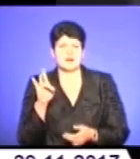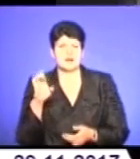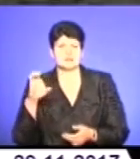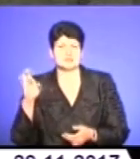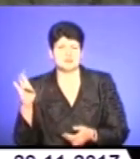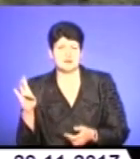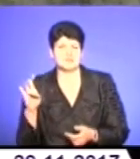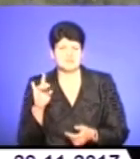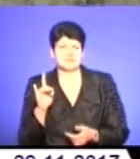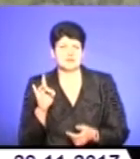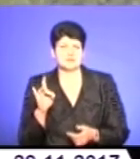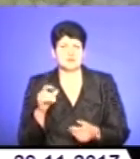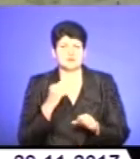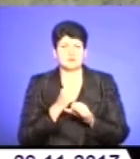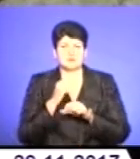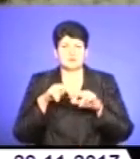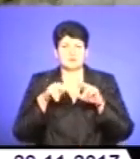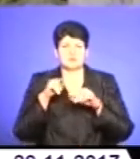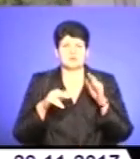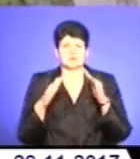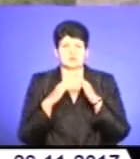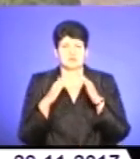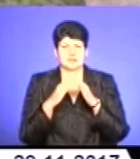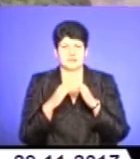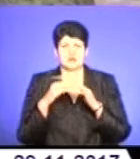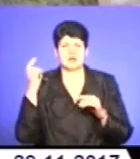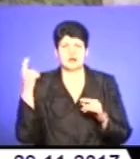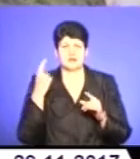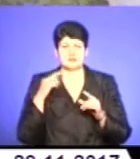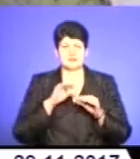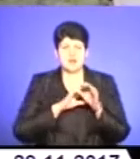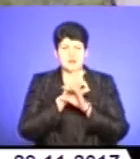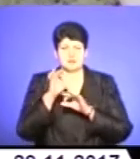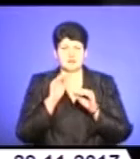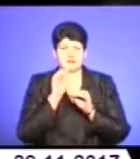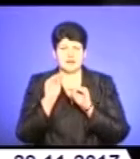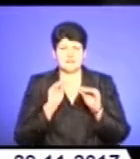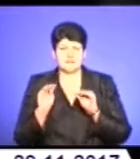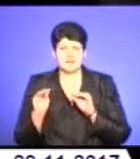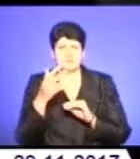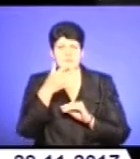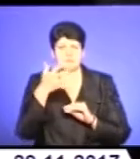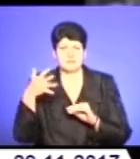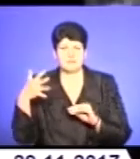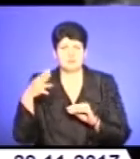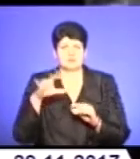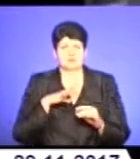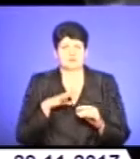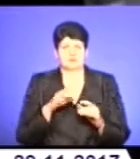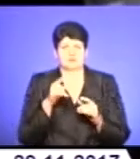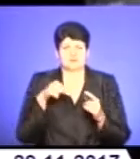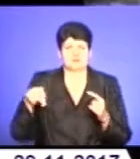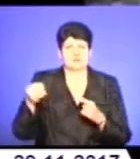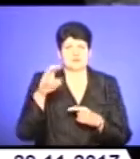на кооперативних умовах звели будинок. Спроєктував його харківський архітектор Михайло Дашкевич. П'ятиповерхівка мала форму літери «С»,